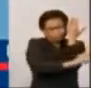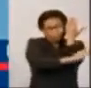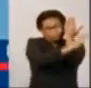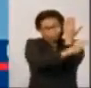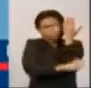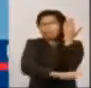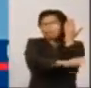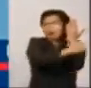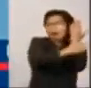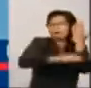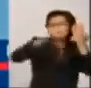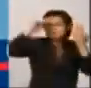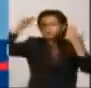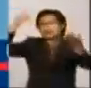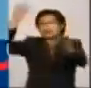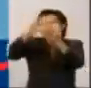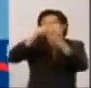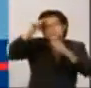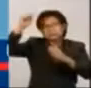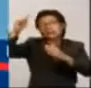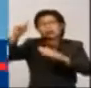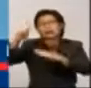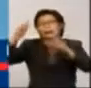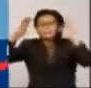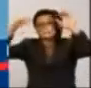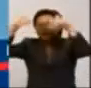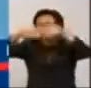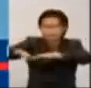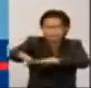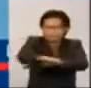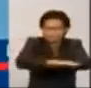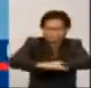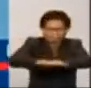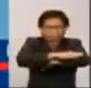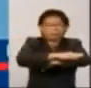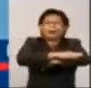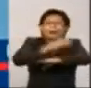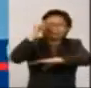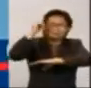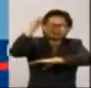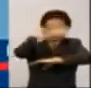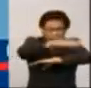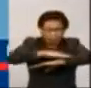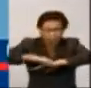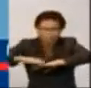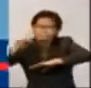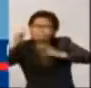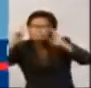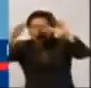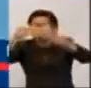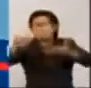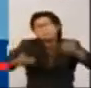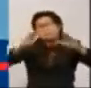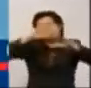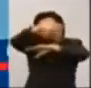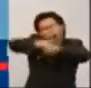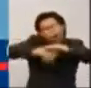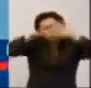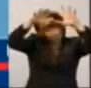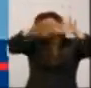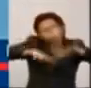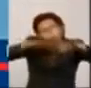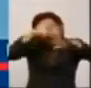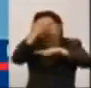pantai Terengganu sehinggalah ke pesisir pantai Pahang diramalkan akan mengalami hujan pada lewat malam ini.